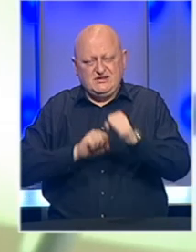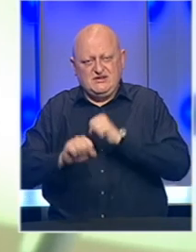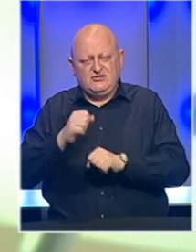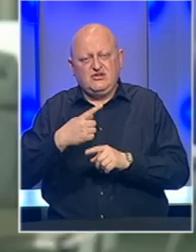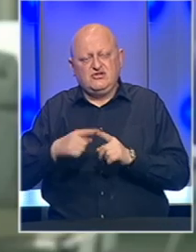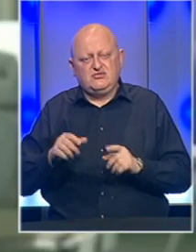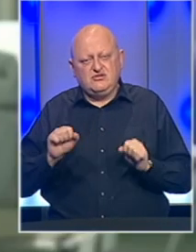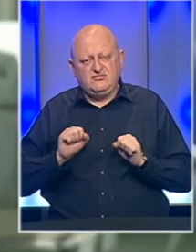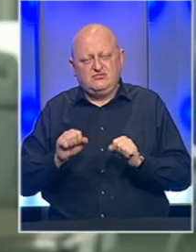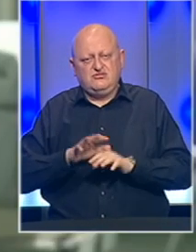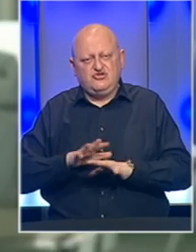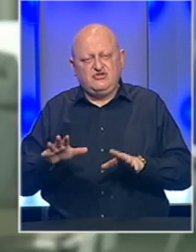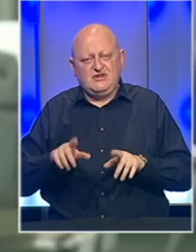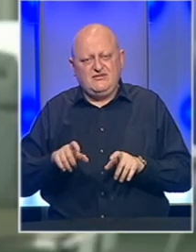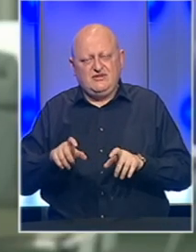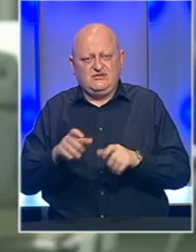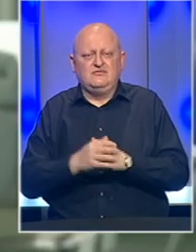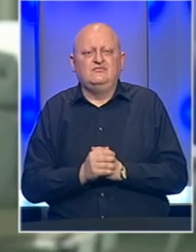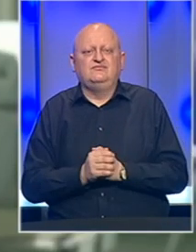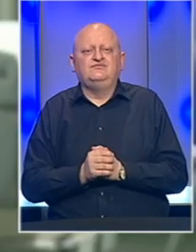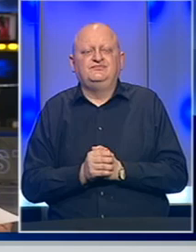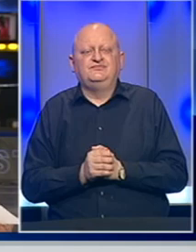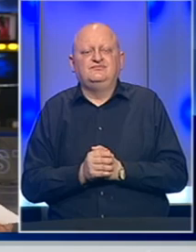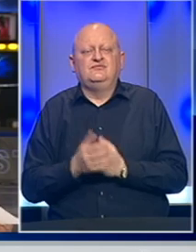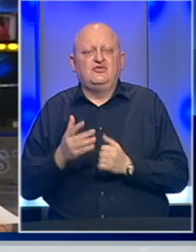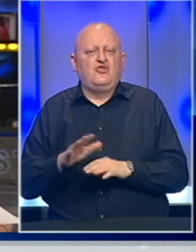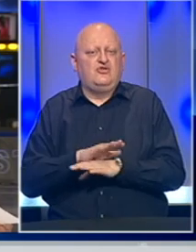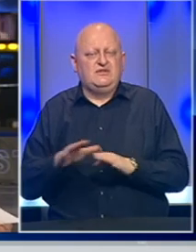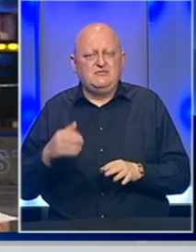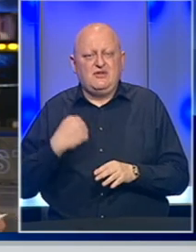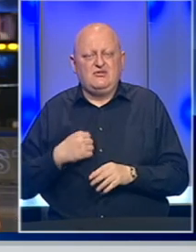radi suzbijanja širenja virusa korona. Toliko za sada iz Banja Luke. Gordana.